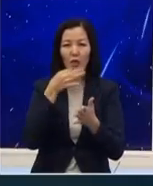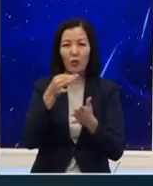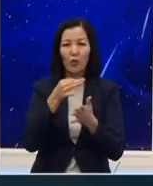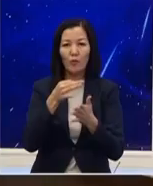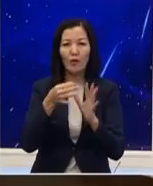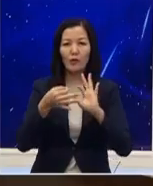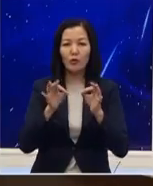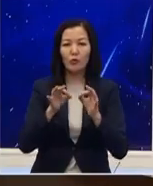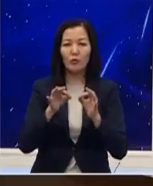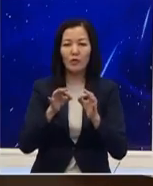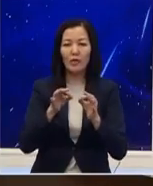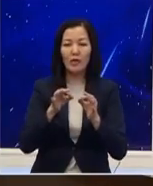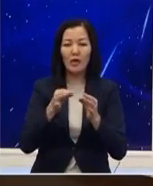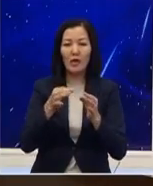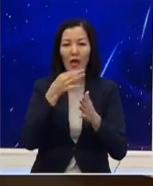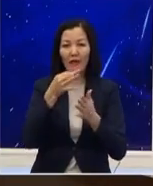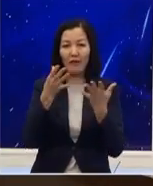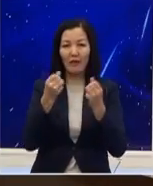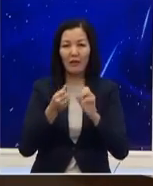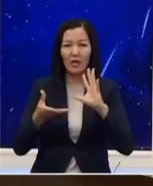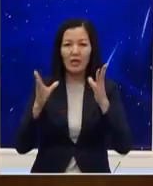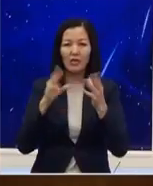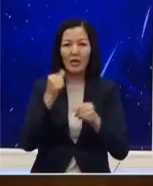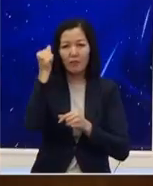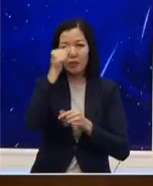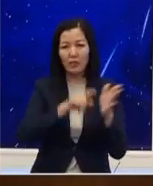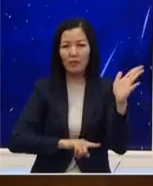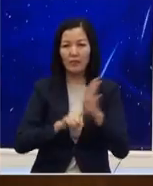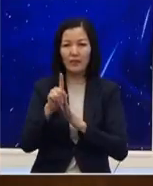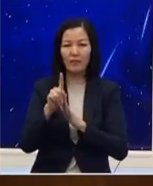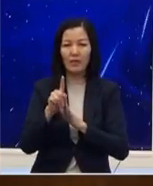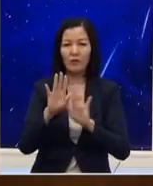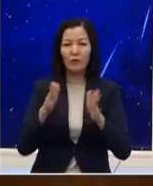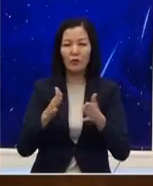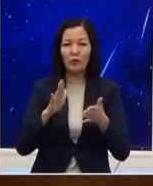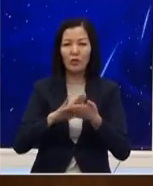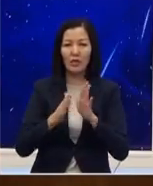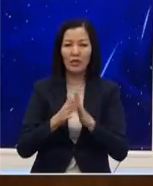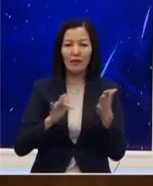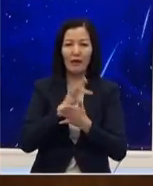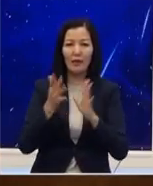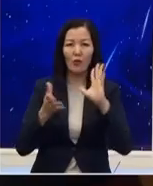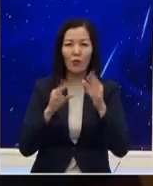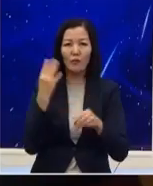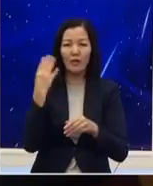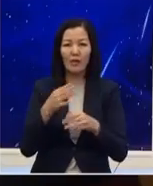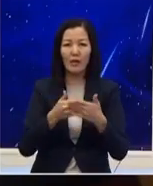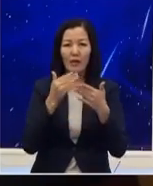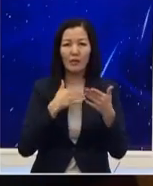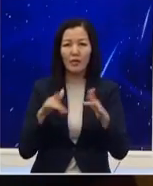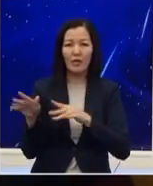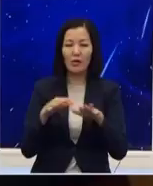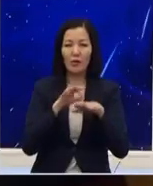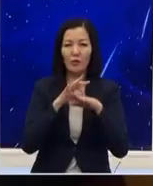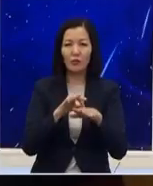сауалдарын қойып, жан-жақты ақпаратпен қанықты. Жалпы жыл басынан бері төтеншеліктер қала көлемінде 40-тан